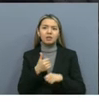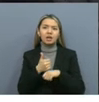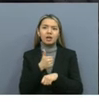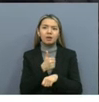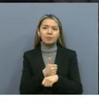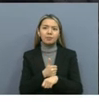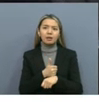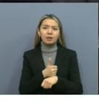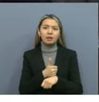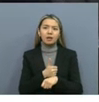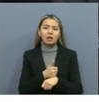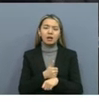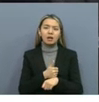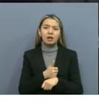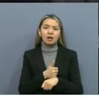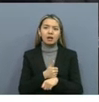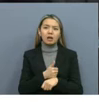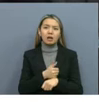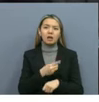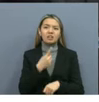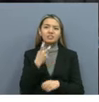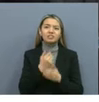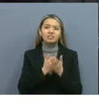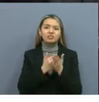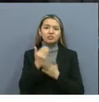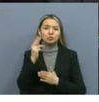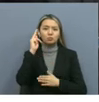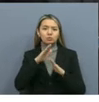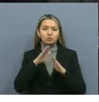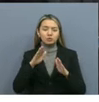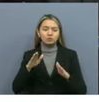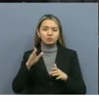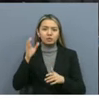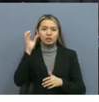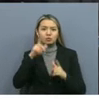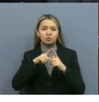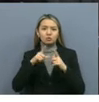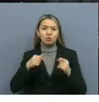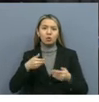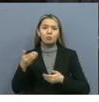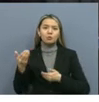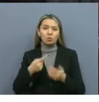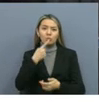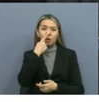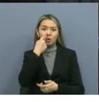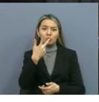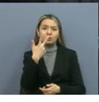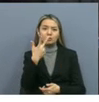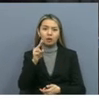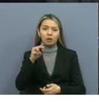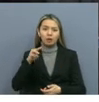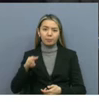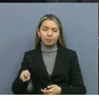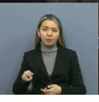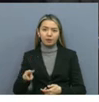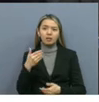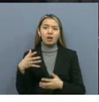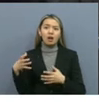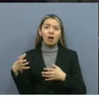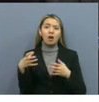Бейбітшілік мөлтек ауданы бойынша соң тұрғындары 200-ден астам оқушы қала мектептеріне жаяу қатынайды, 3 шақырым. Соған